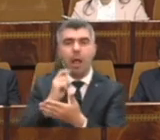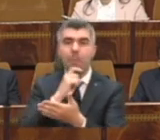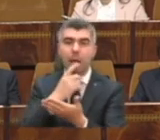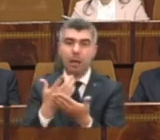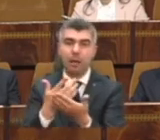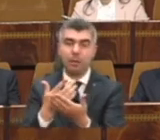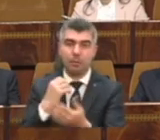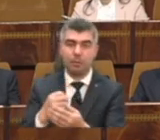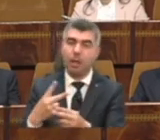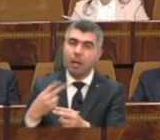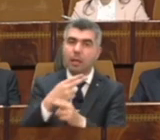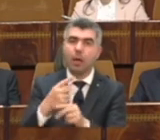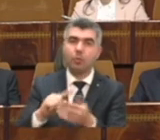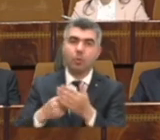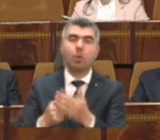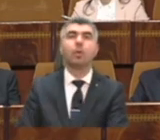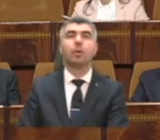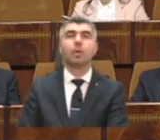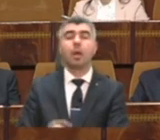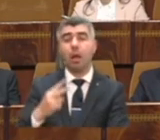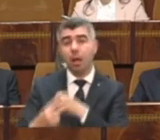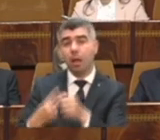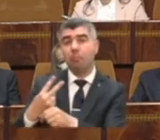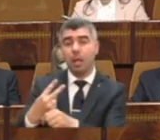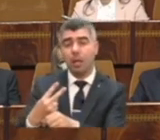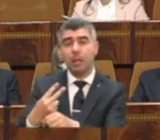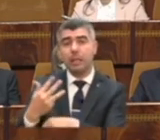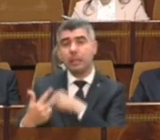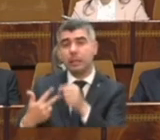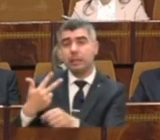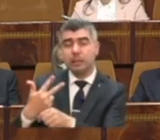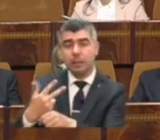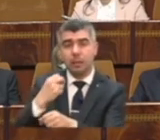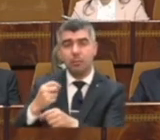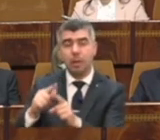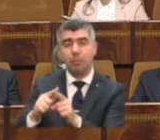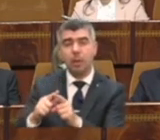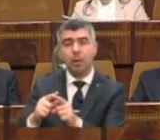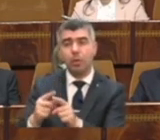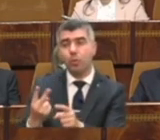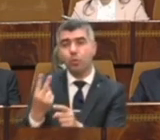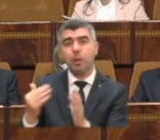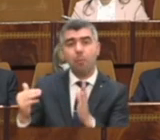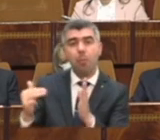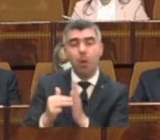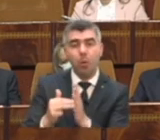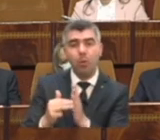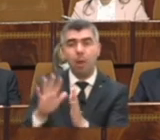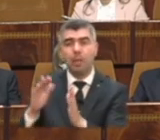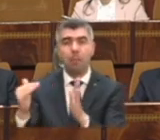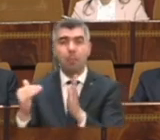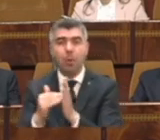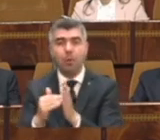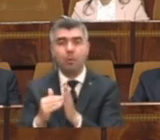هاد المساله هذه في السلاسه السيده الوزيره عام وعامين، وبعد الناس خرجت لهم 20,000 30,000 درهم ما بقاش يخلص، ومشى لطرق